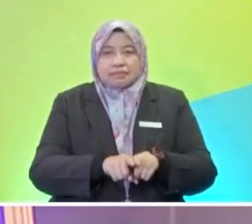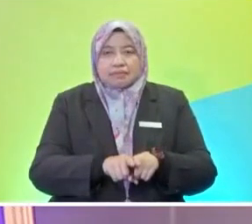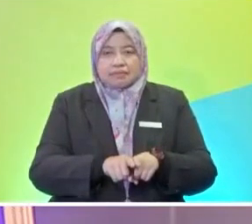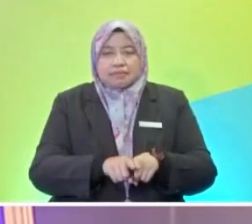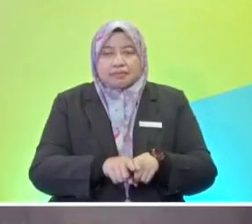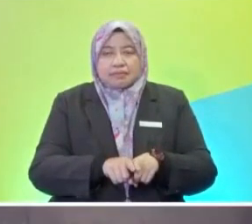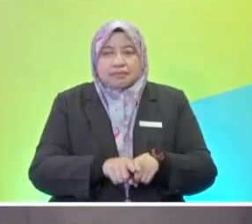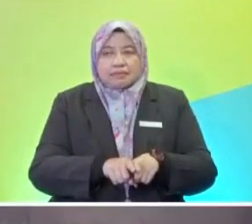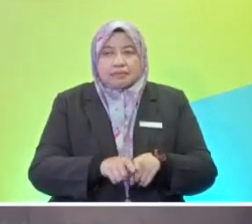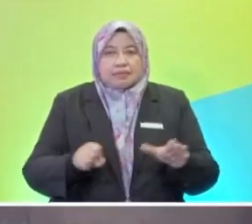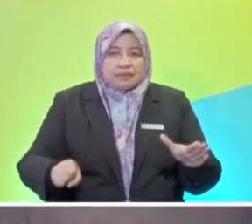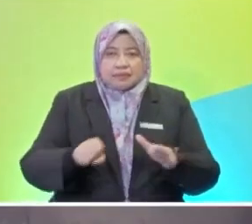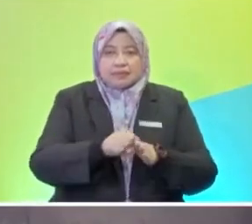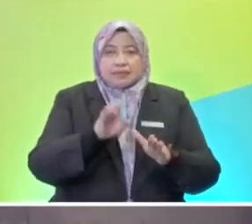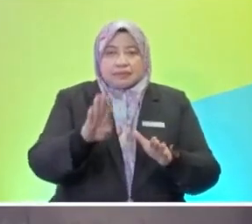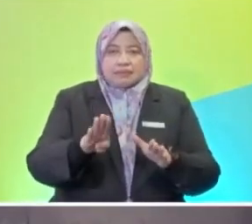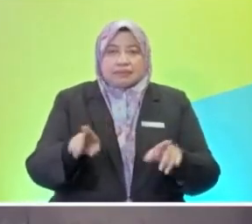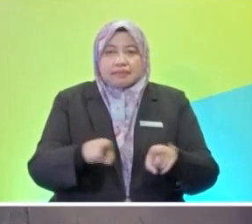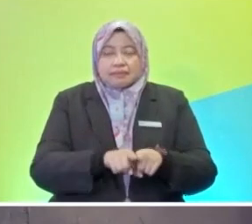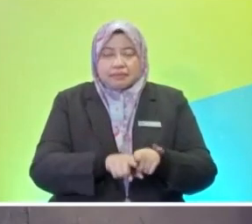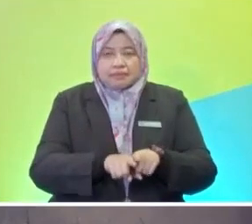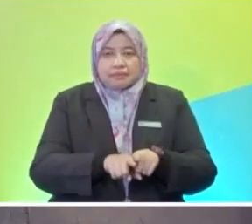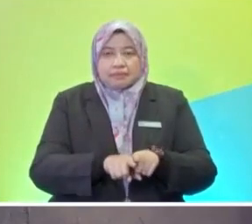itu segi empat sama